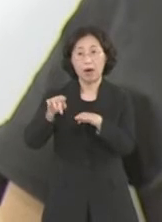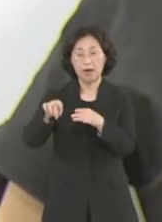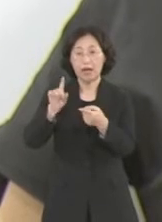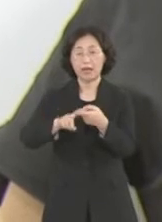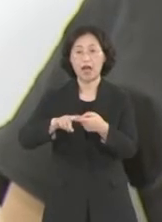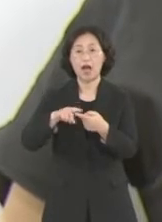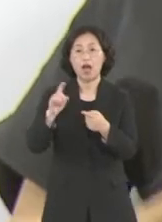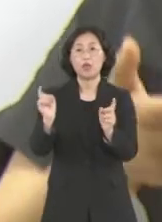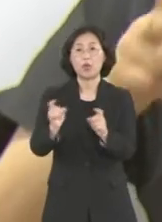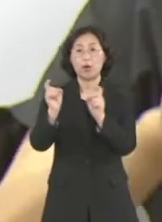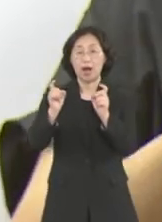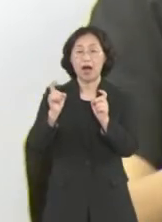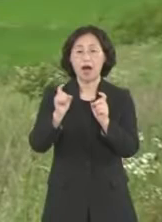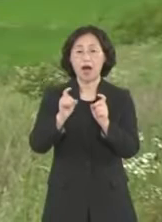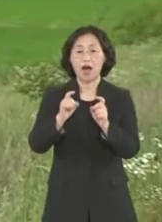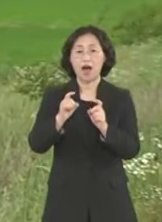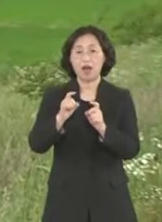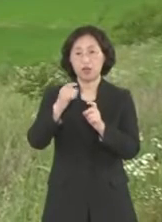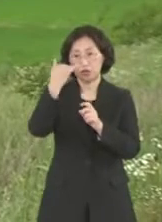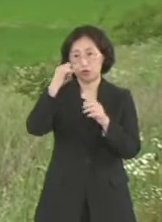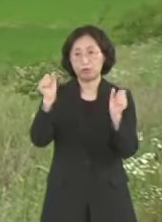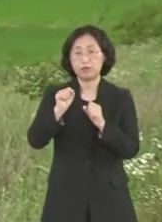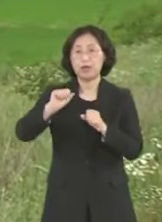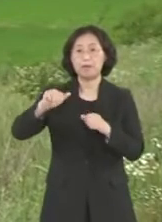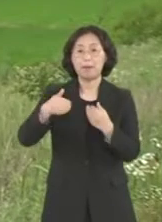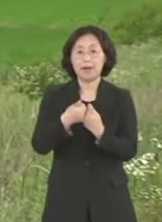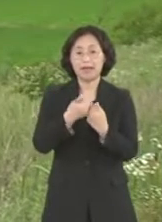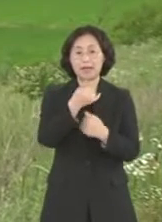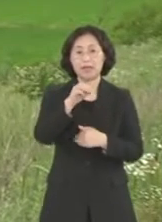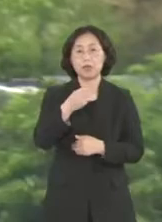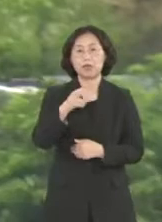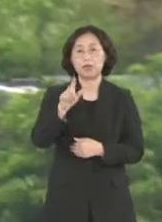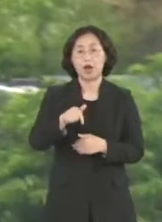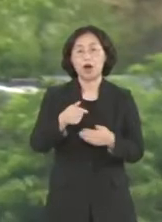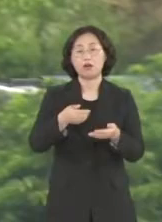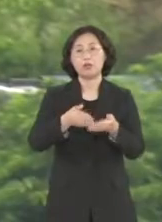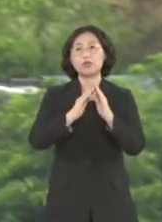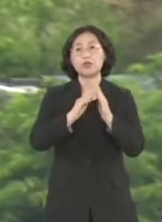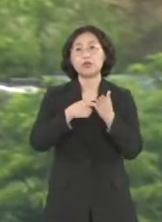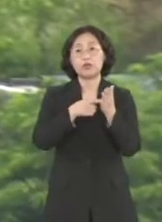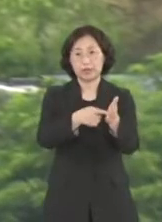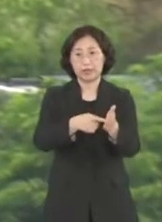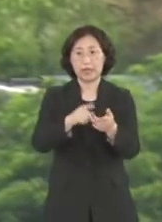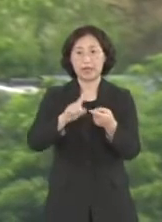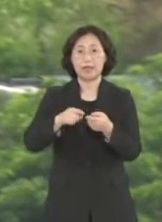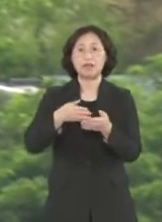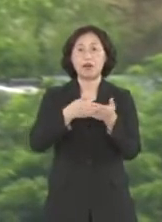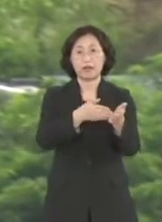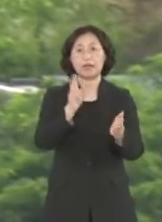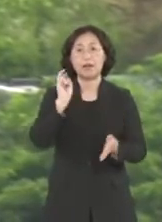비롯해 충북의 반발이 것은 KTX 세종역 추진이 거론될 것으로 전망됩니다